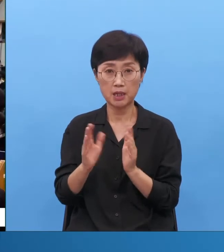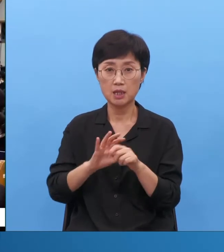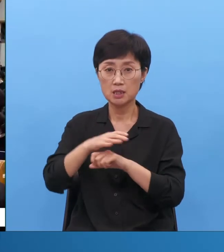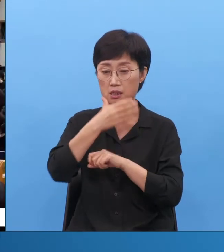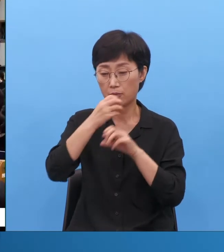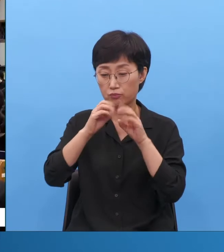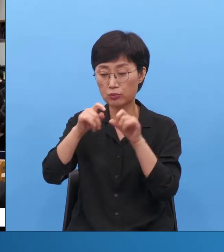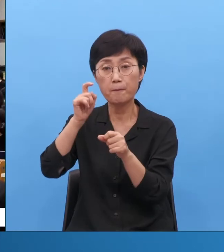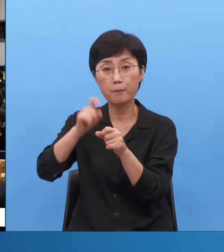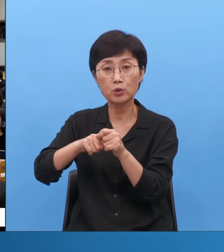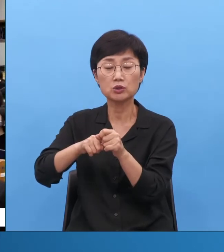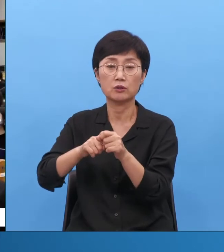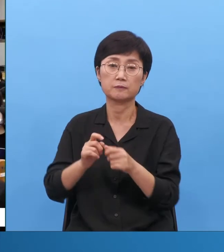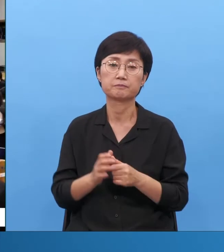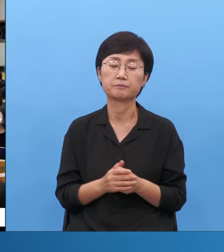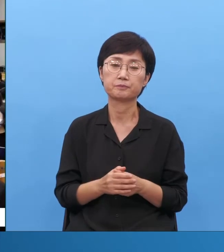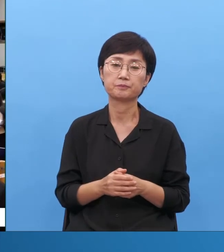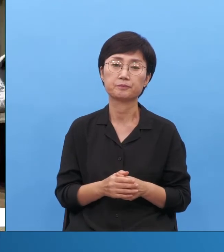양성하고 있습니다.